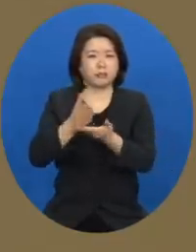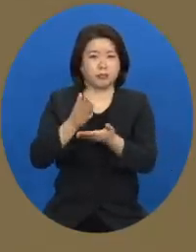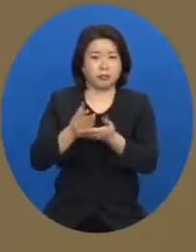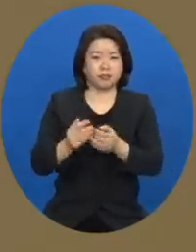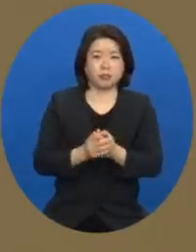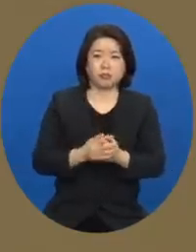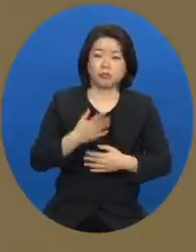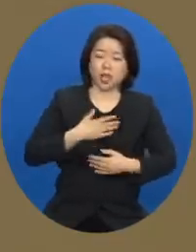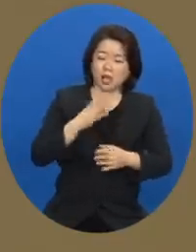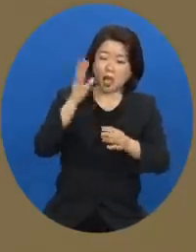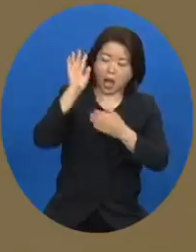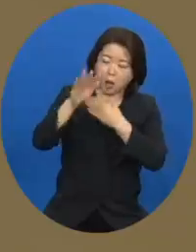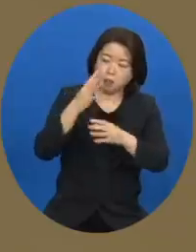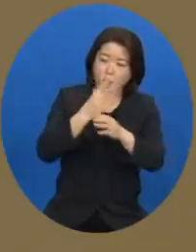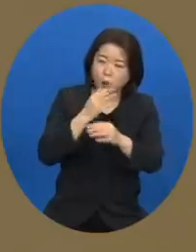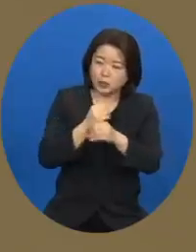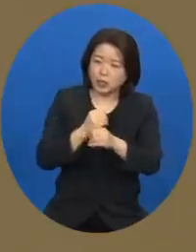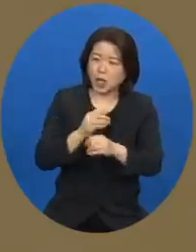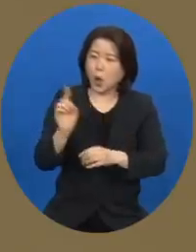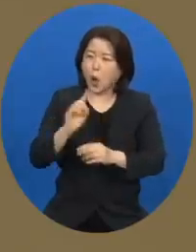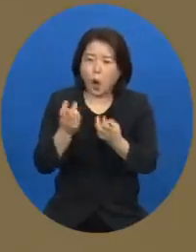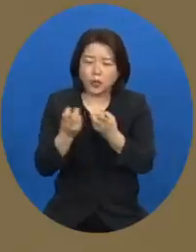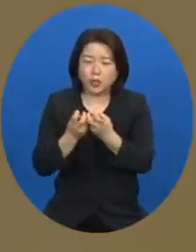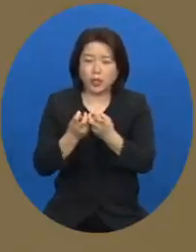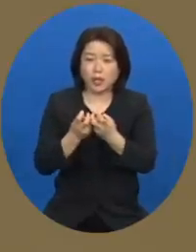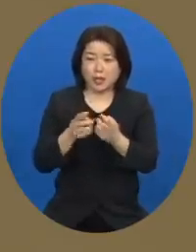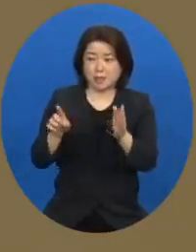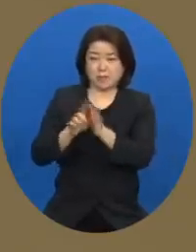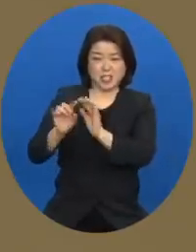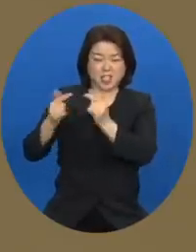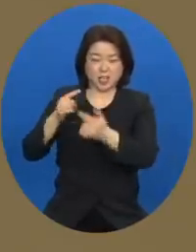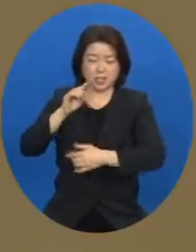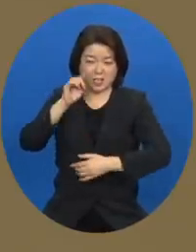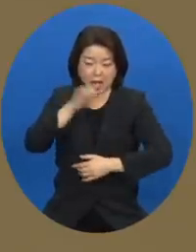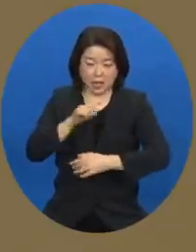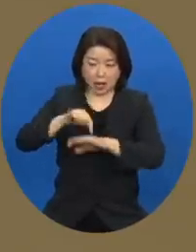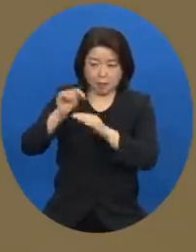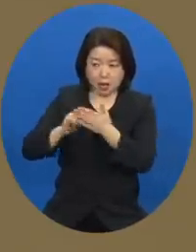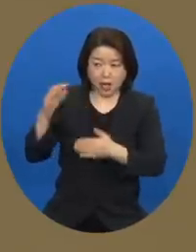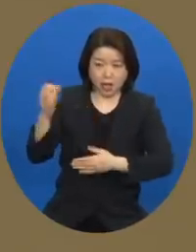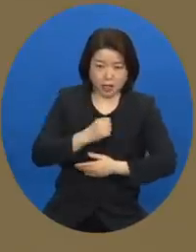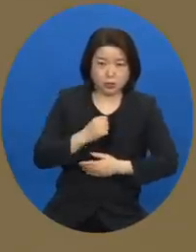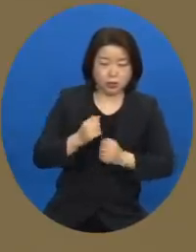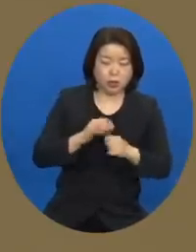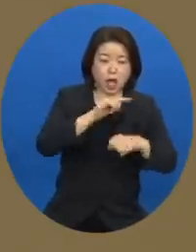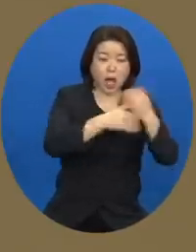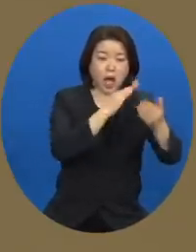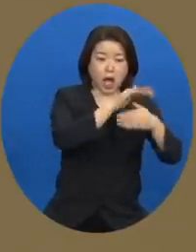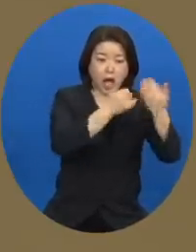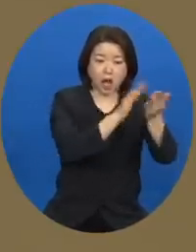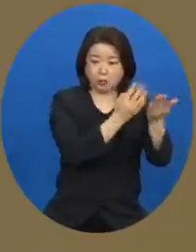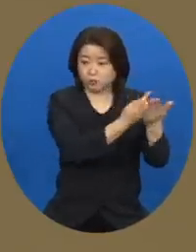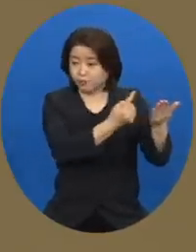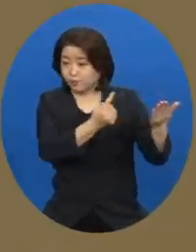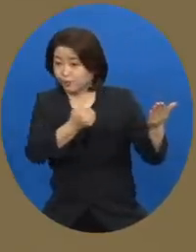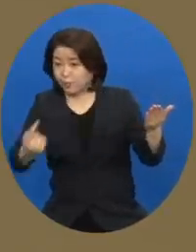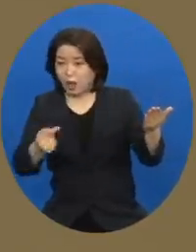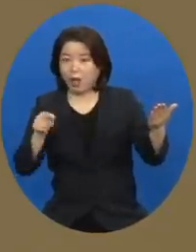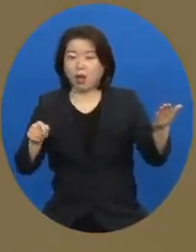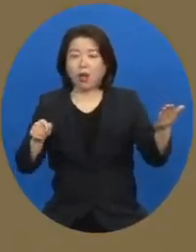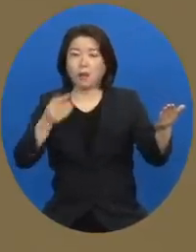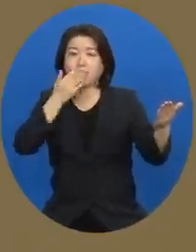언제 어떻게 믿지 않는 악한 마음을 품고 살아계신 하나님에게서 떨어질 수 있다는